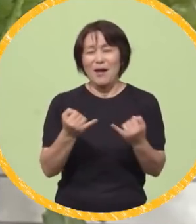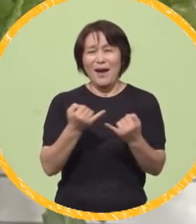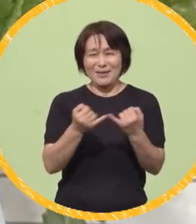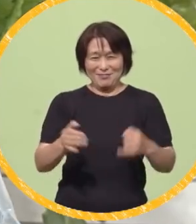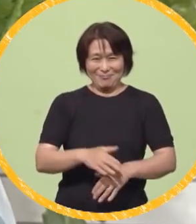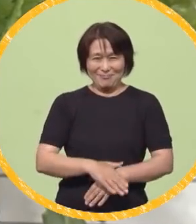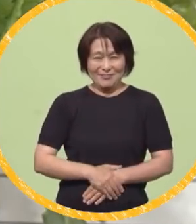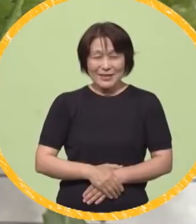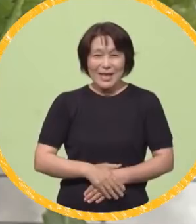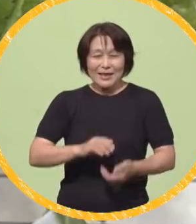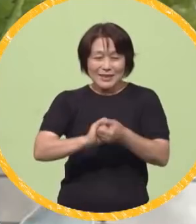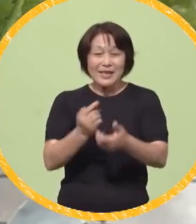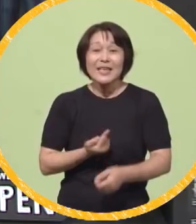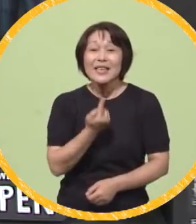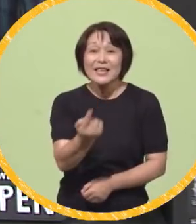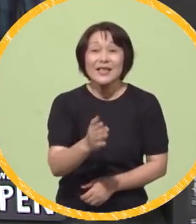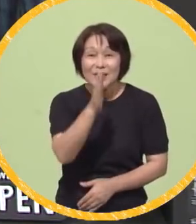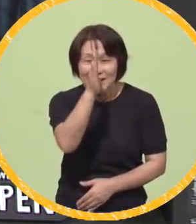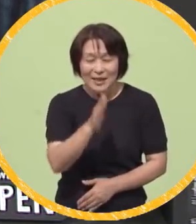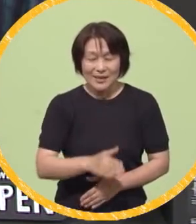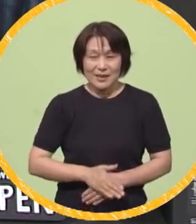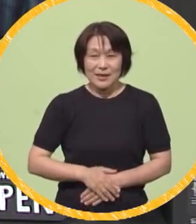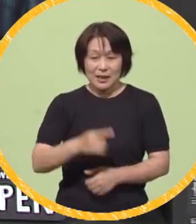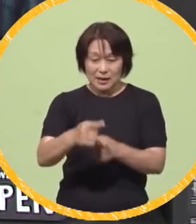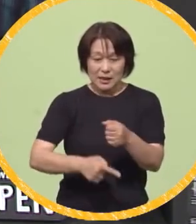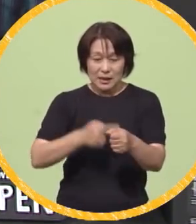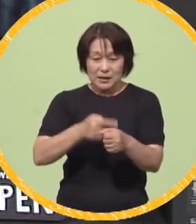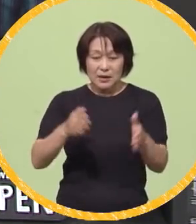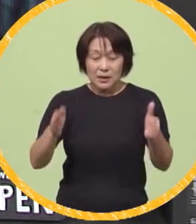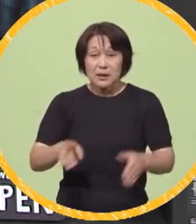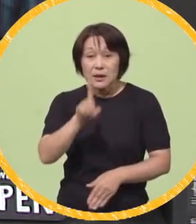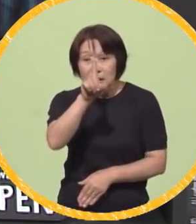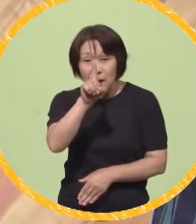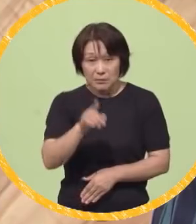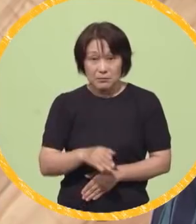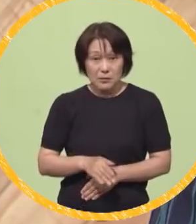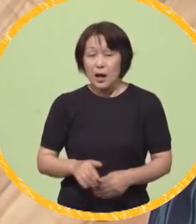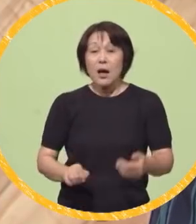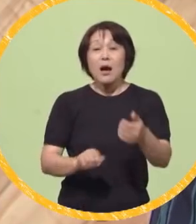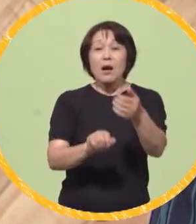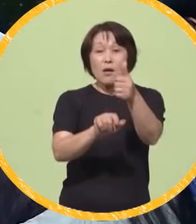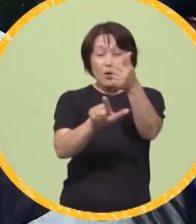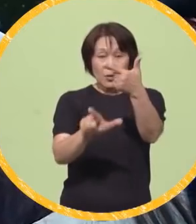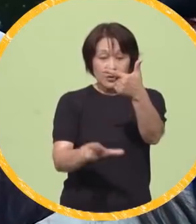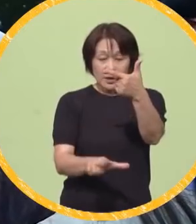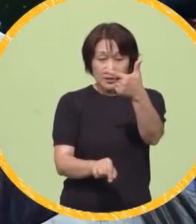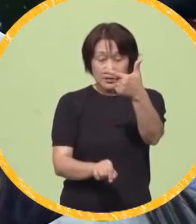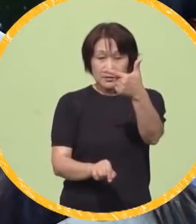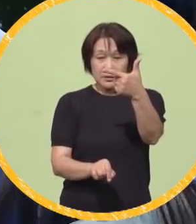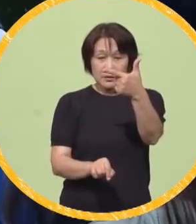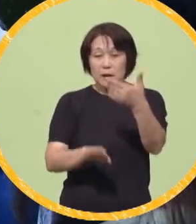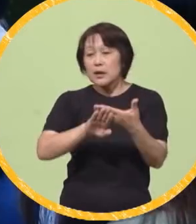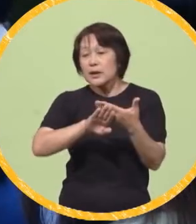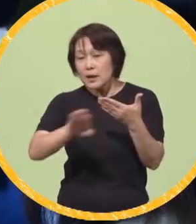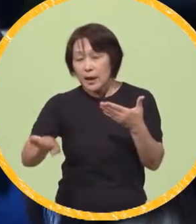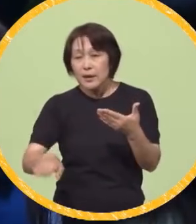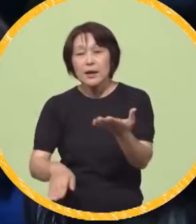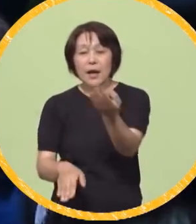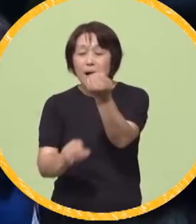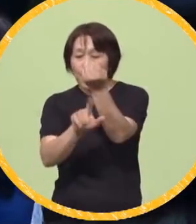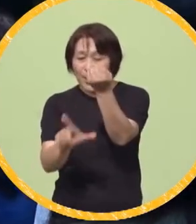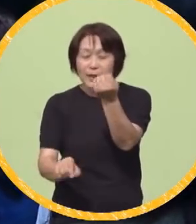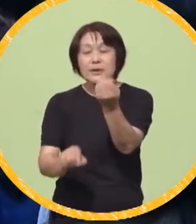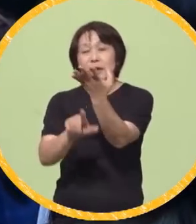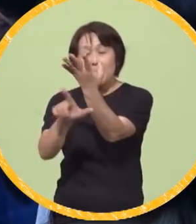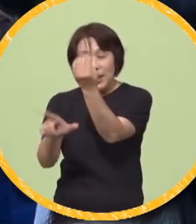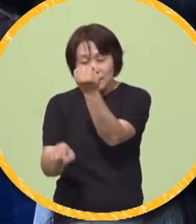と 思う。ぜひ行ってもらいたいですよ。 年に1回なんだよね。 あの、6月以外にも毎月13日に、うん、あの月並み祭っ